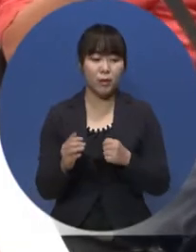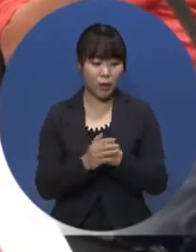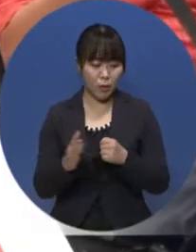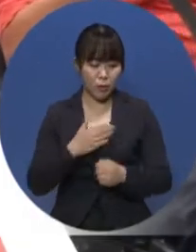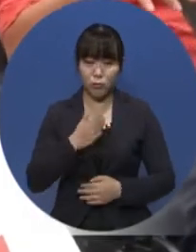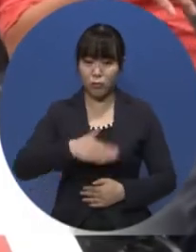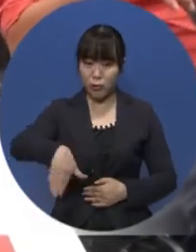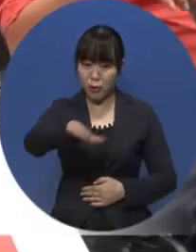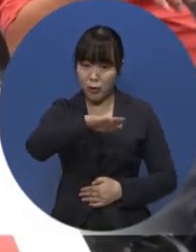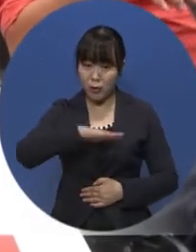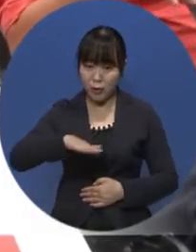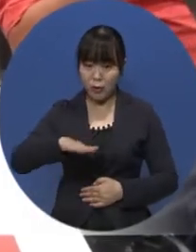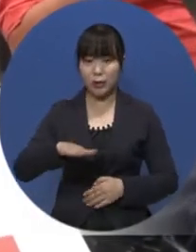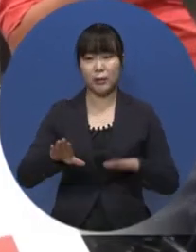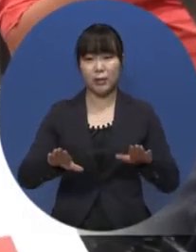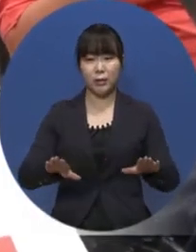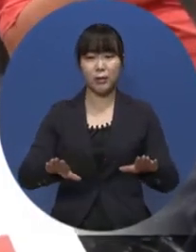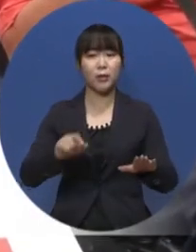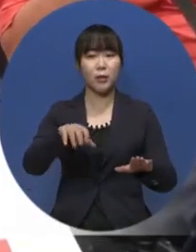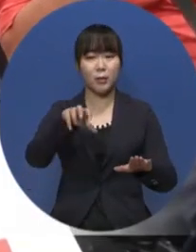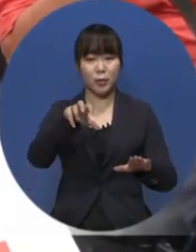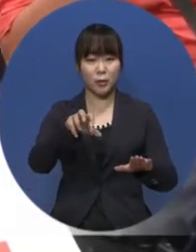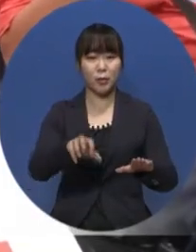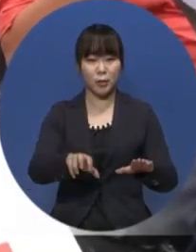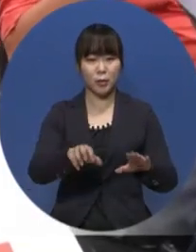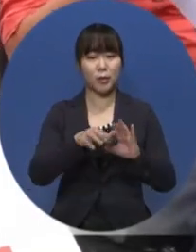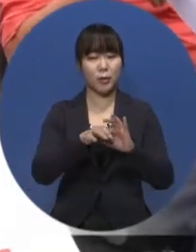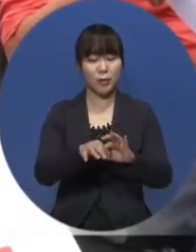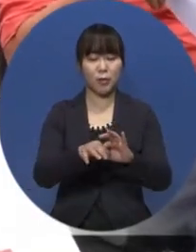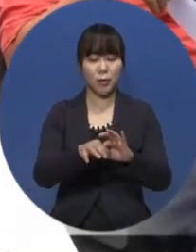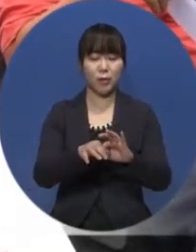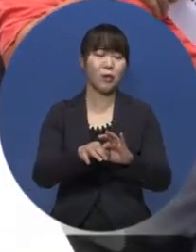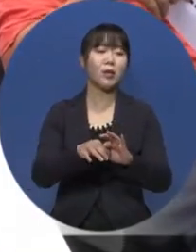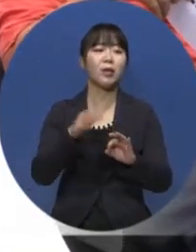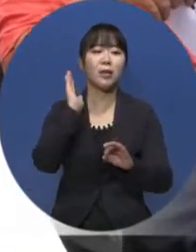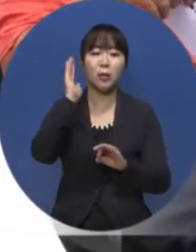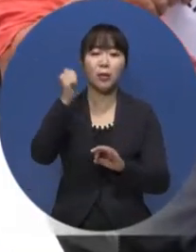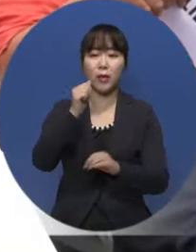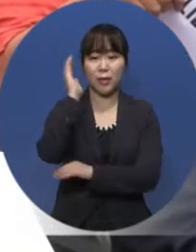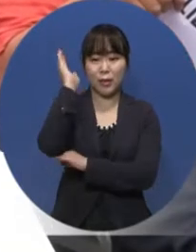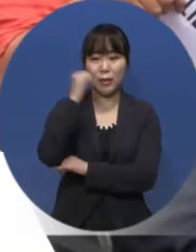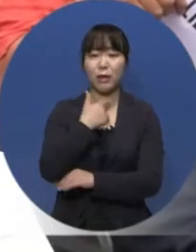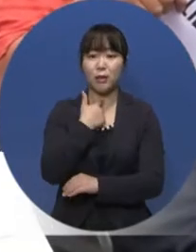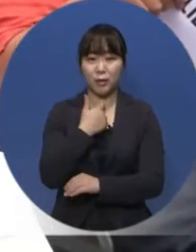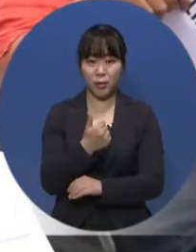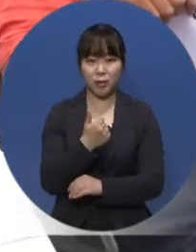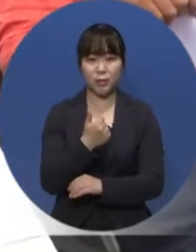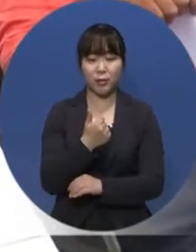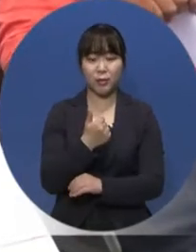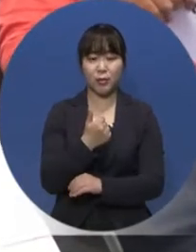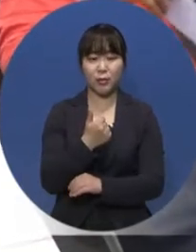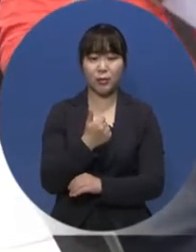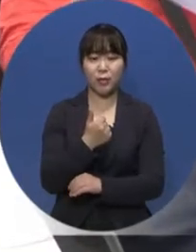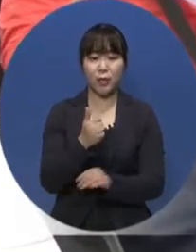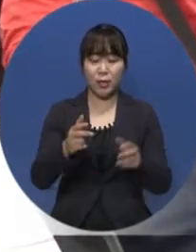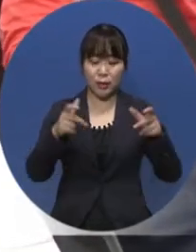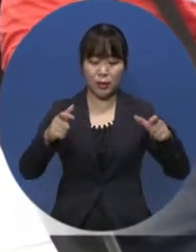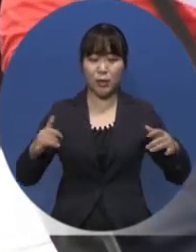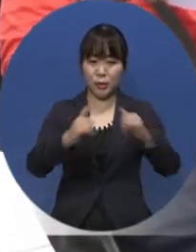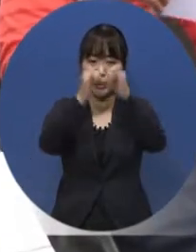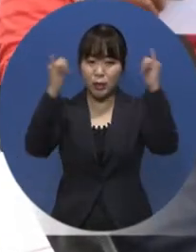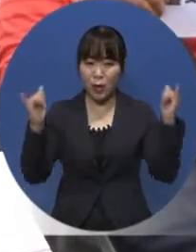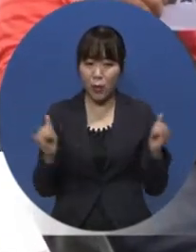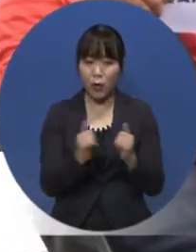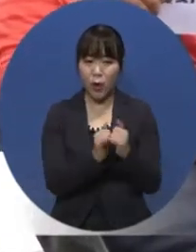우리는 이 자리를 비롯해서 대통령이 말했던 지역사회